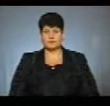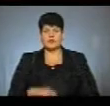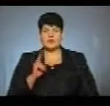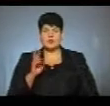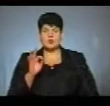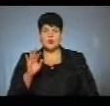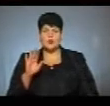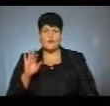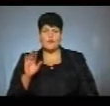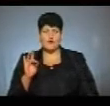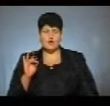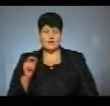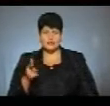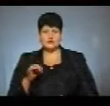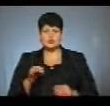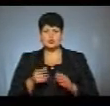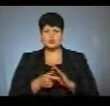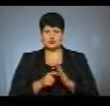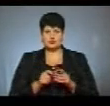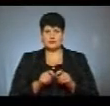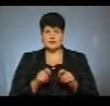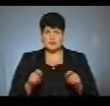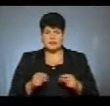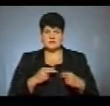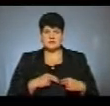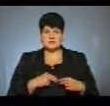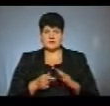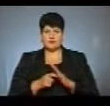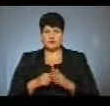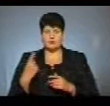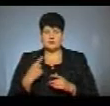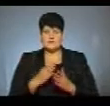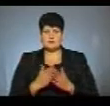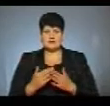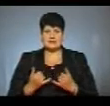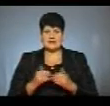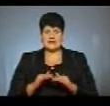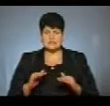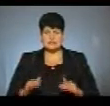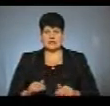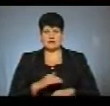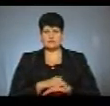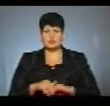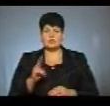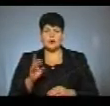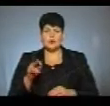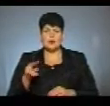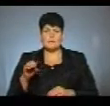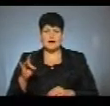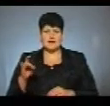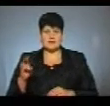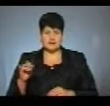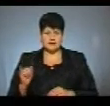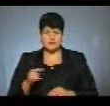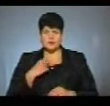Коворкінг-студію для усієї сім'ї відкрили працівники книгозбірні в обласній бібліотеці для дітей, що на вулиці Куперника, 17. За словами